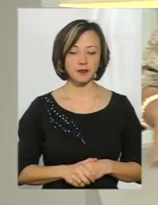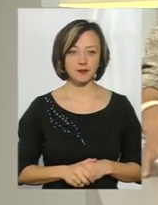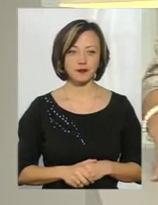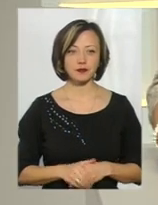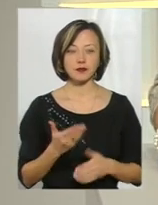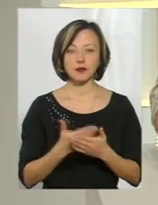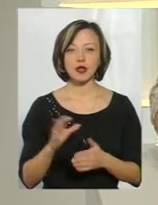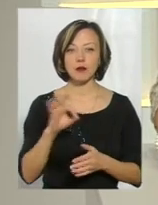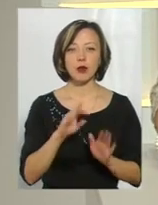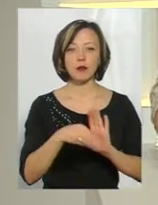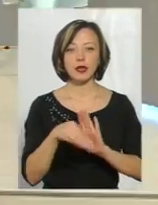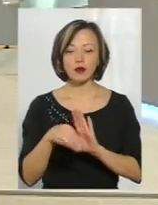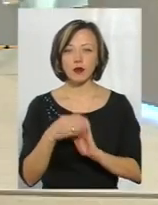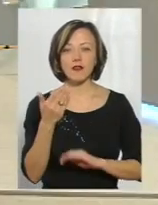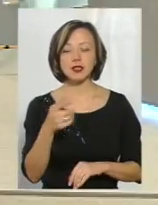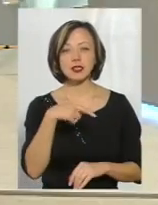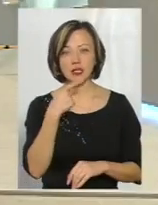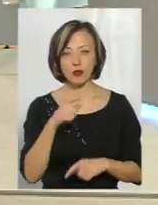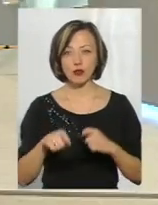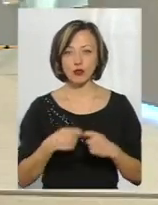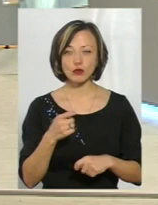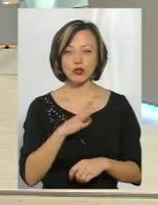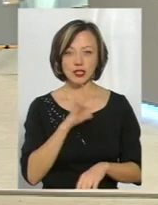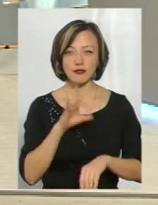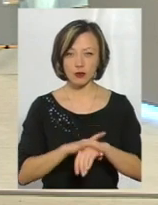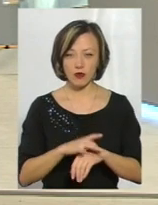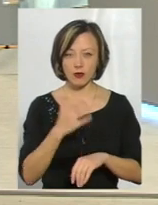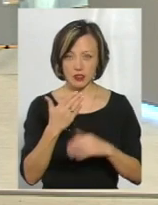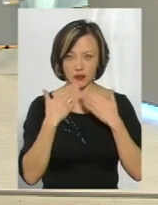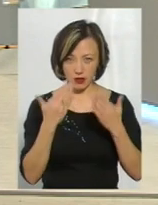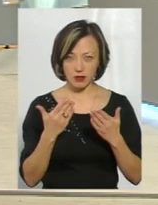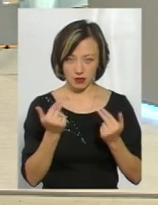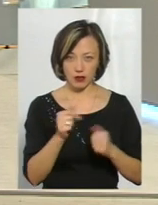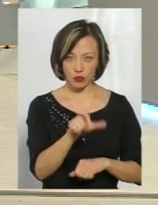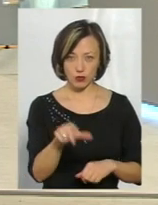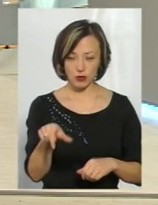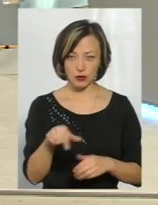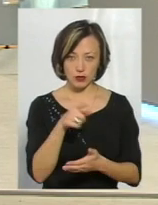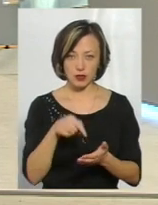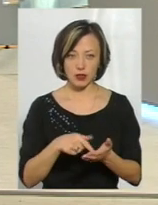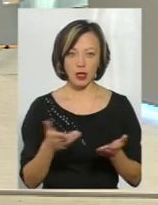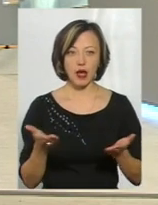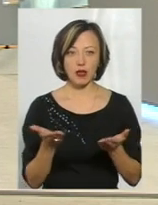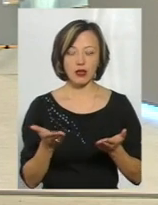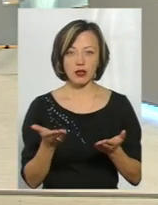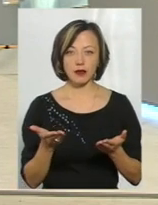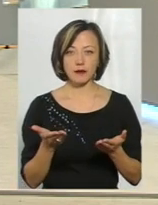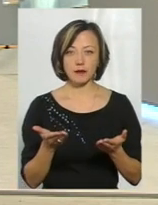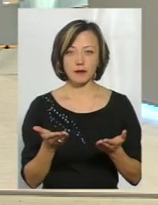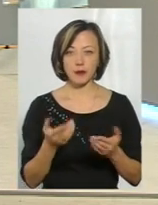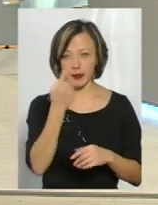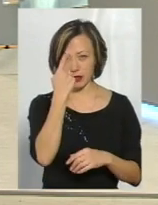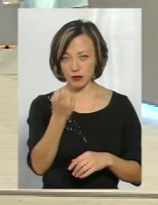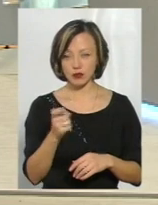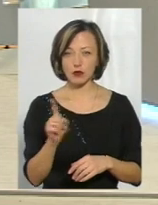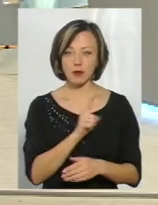Отже, про підкуп. Ви зазначили, що порушення були зафіксовані. До вас зверталися люди, так? Які, власне,